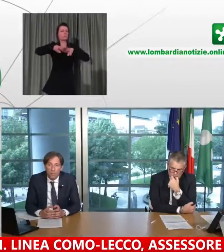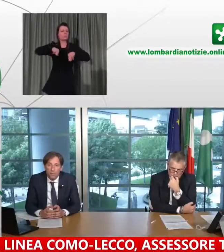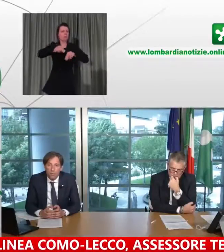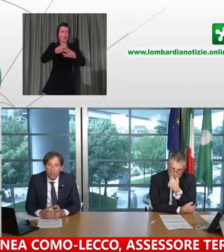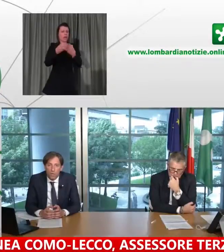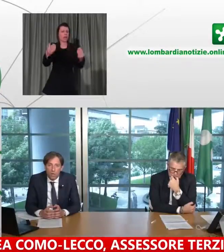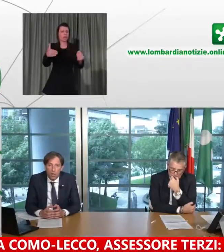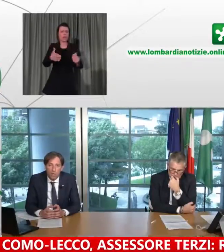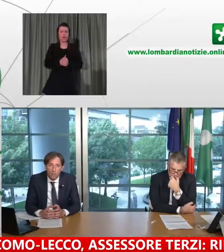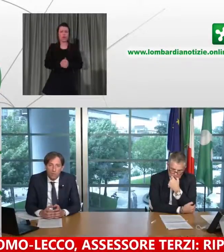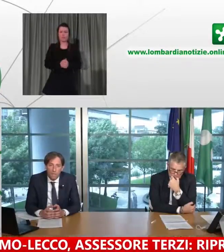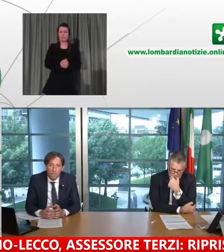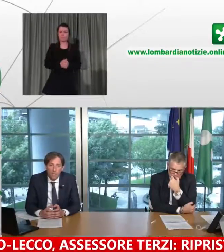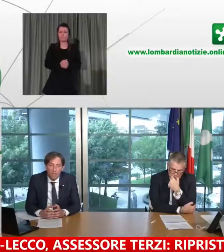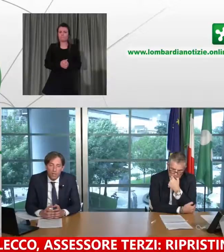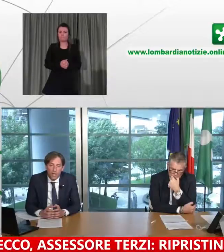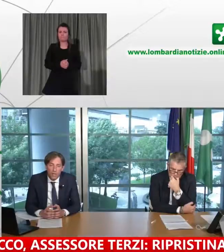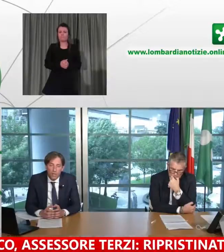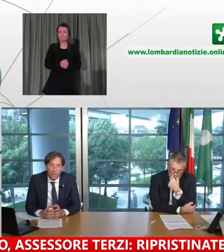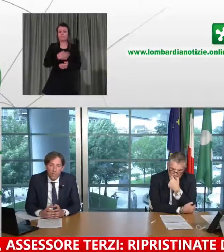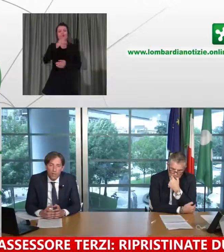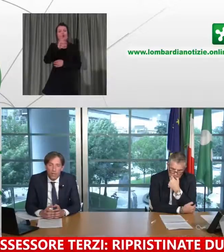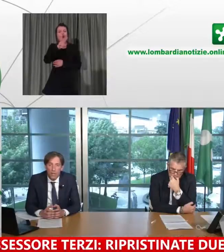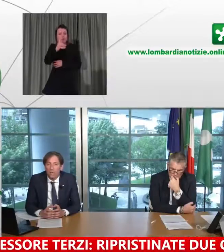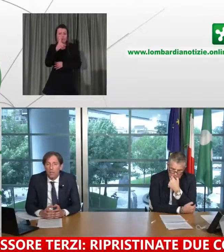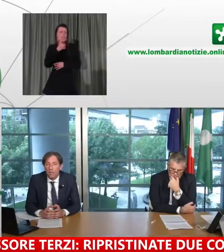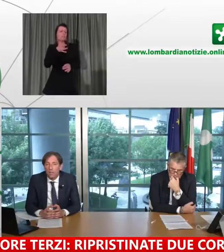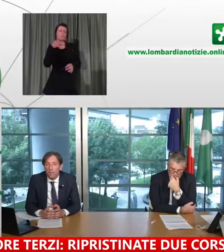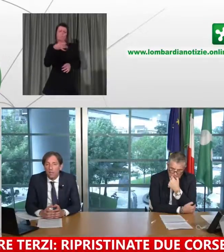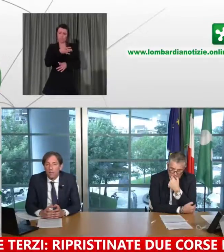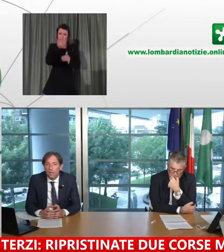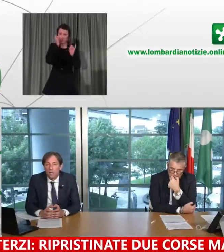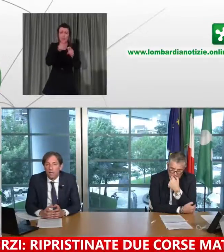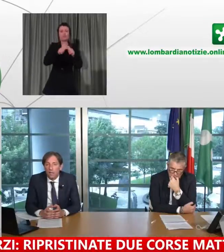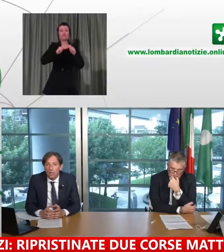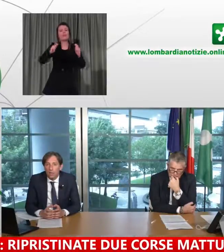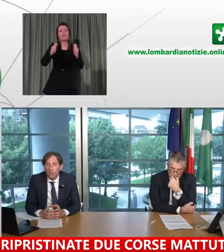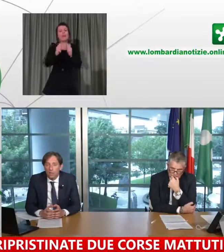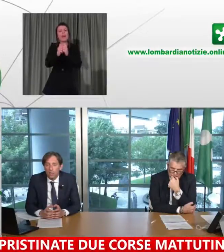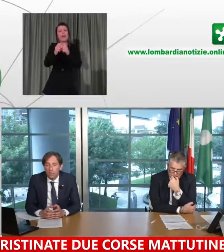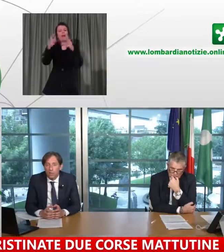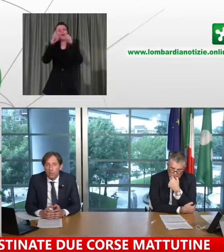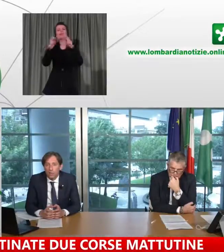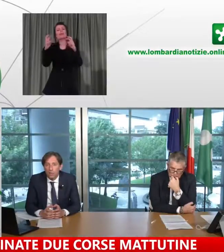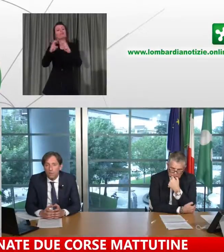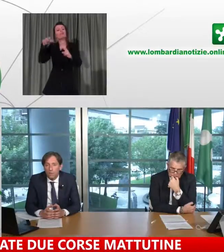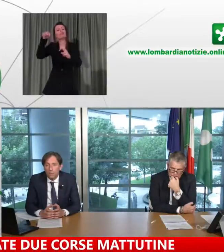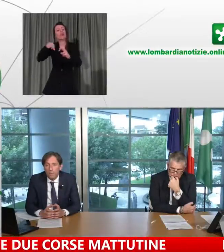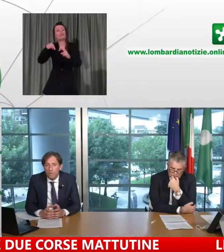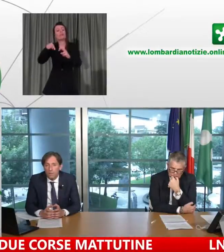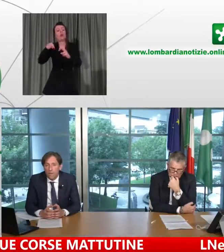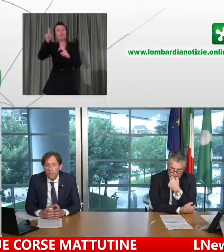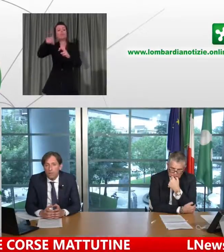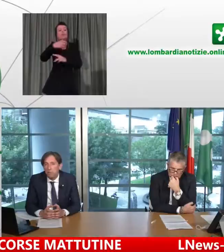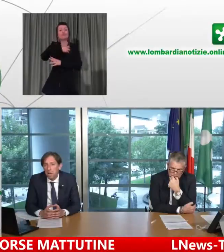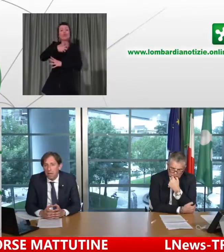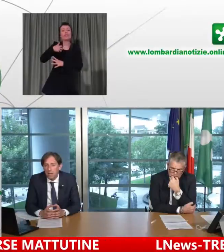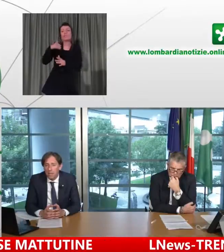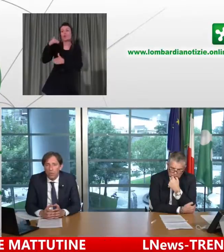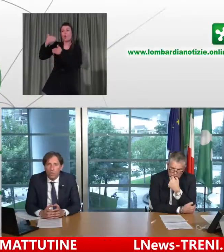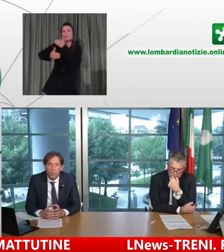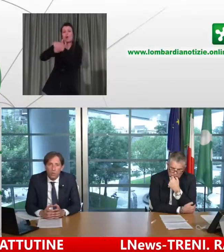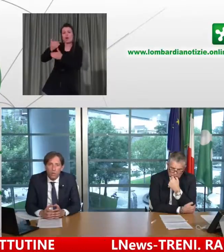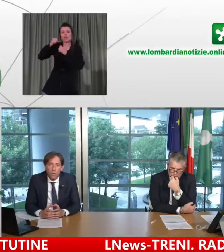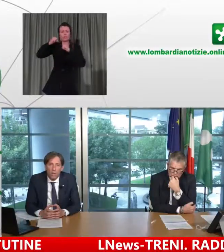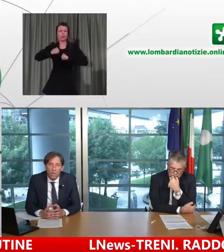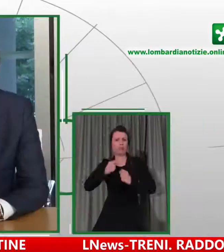Anche per sconfiggere il Covid, ma in generale nella ricerca e nel progresso scientifico, sanitario, ma